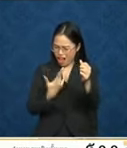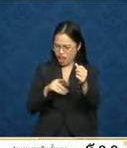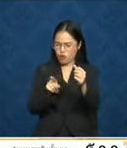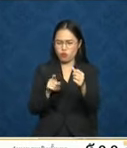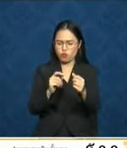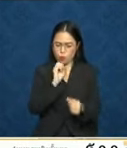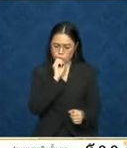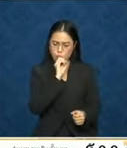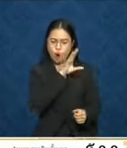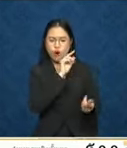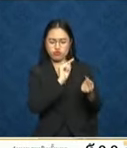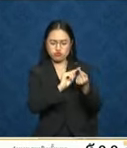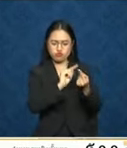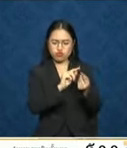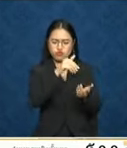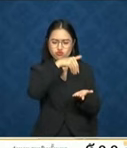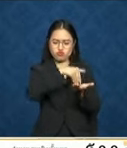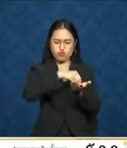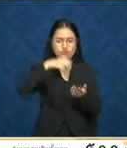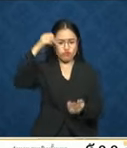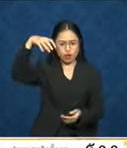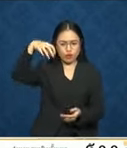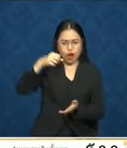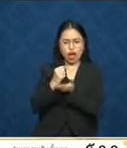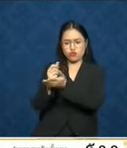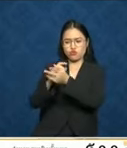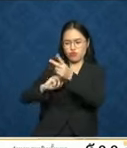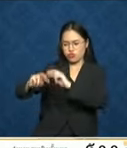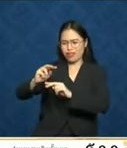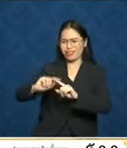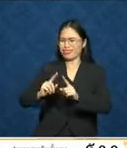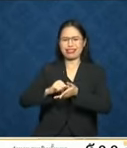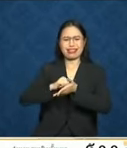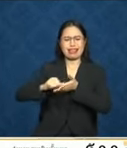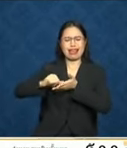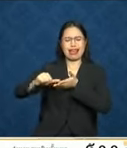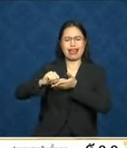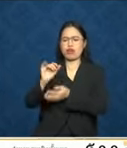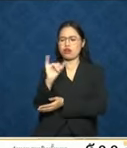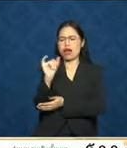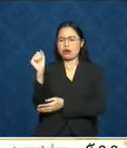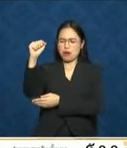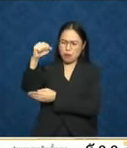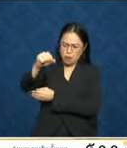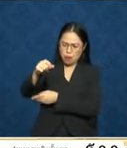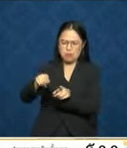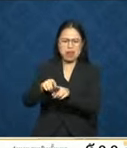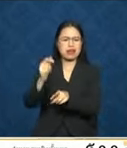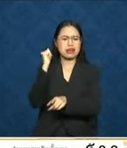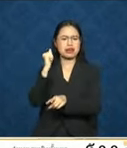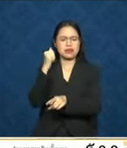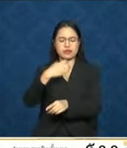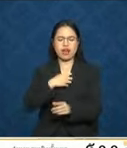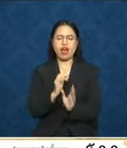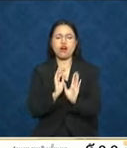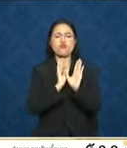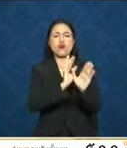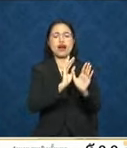องการไฟฟ้าส่วนภูมิภาคเองก็มาดูแลแต่ไม่ได้รับการแก้ไขเยียวยาเพราะฉะนั้นผมจึงขอความอนุเคราะห์จากท่านประธานได้โปรด